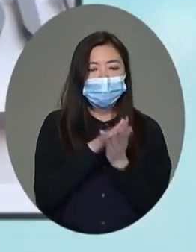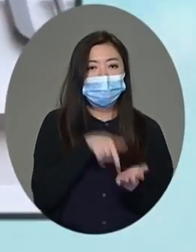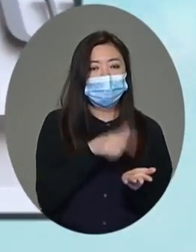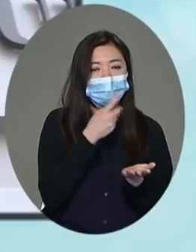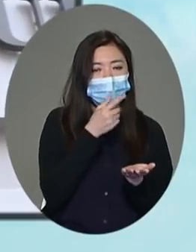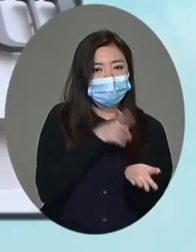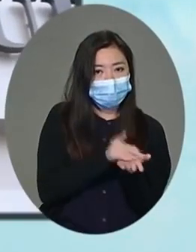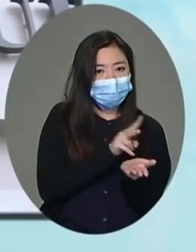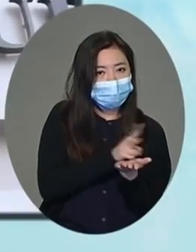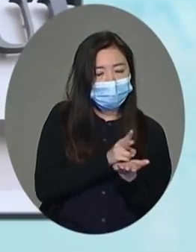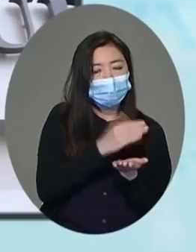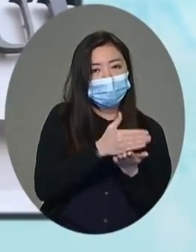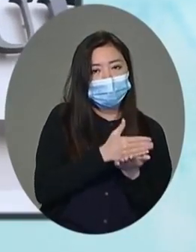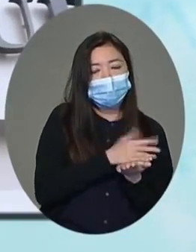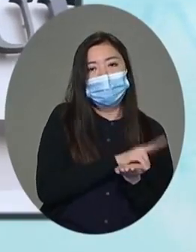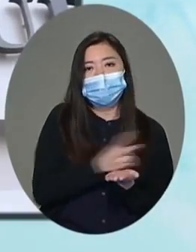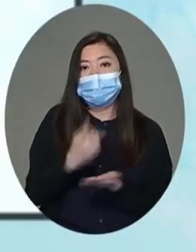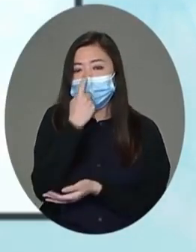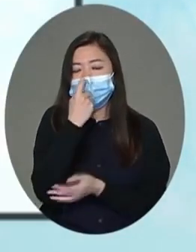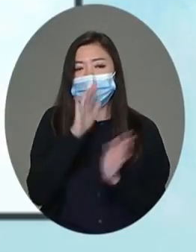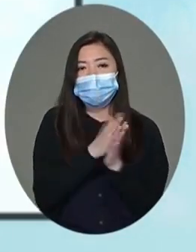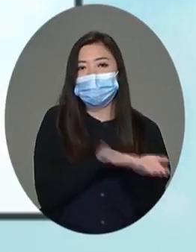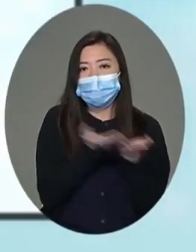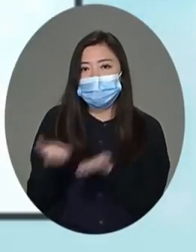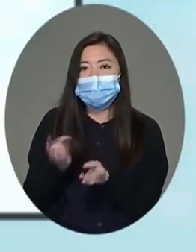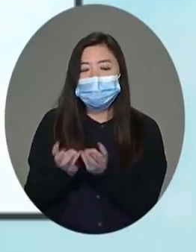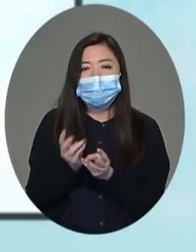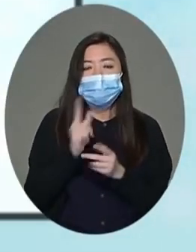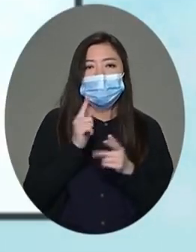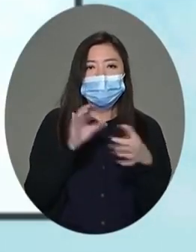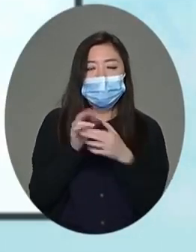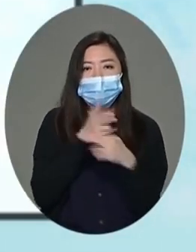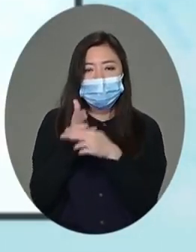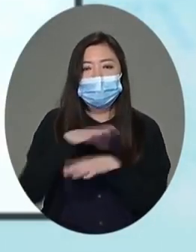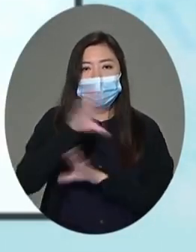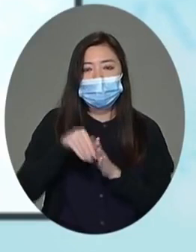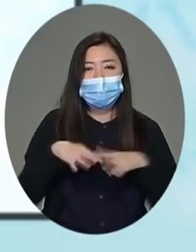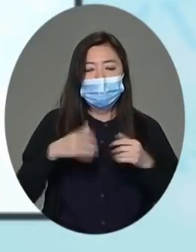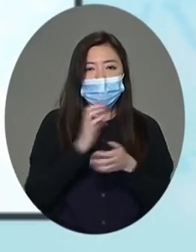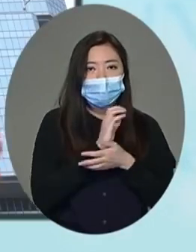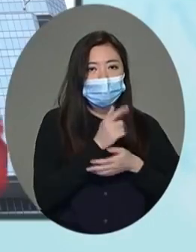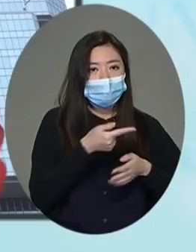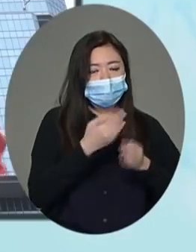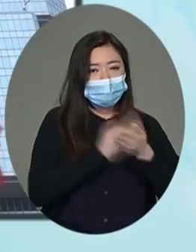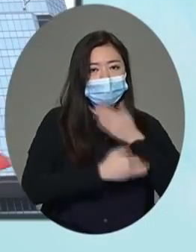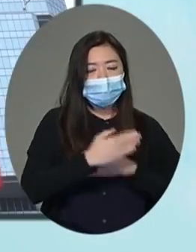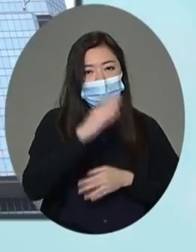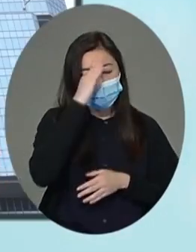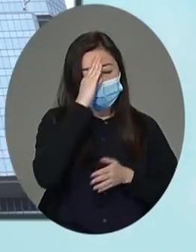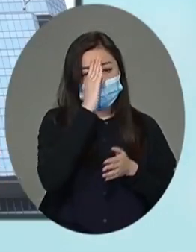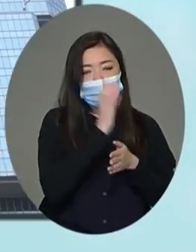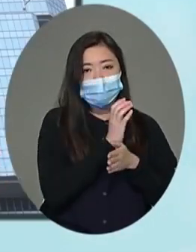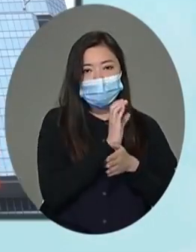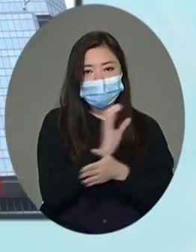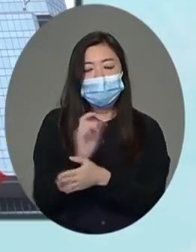文交给辩方，并向辩方提供涉案影片和文件，包括救护车将受伤警员送院的记